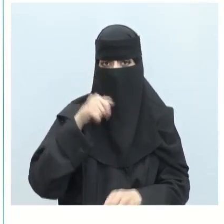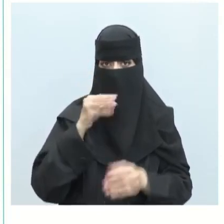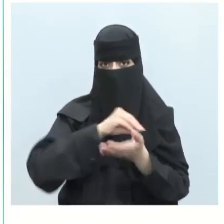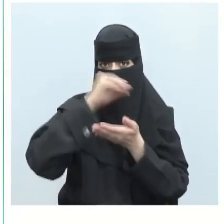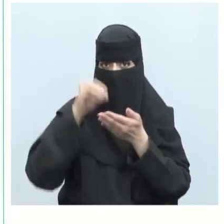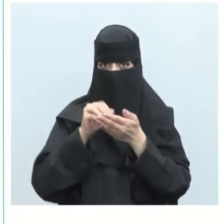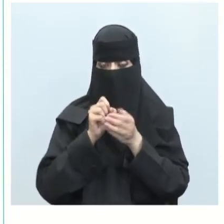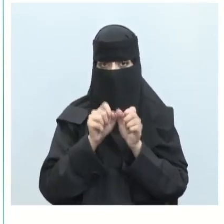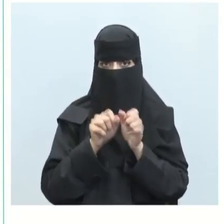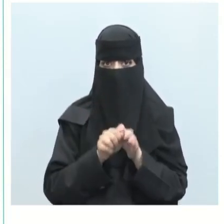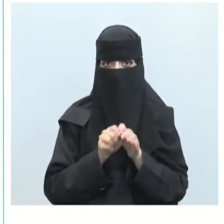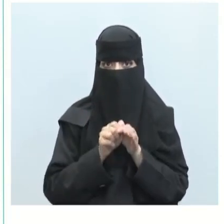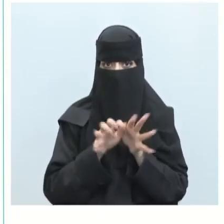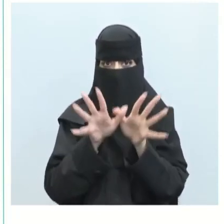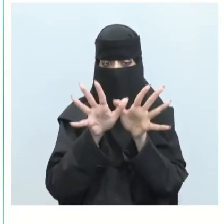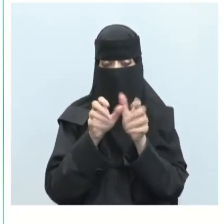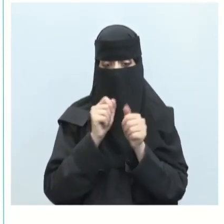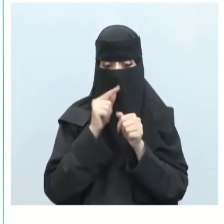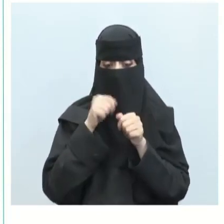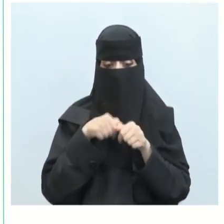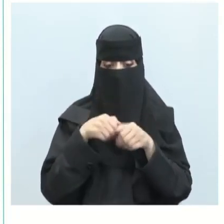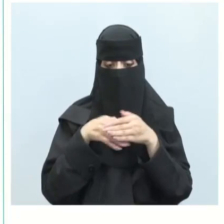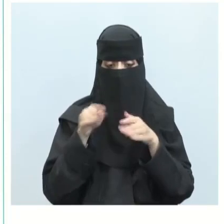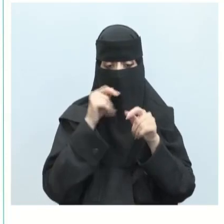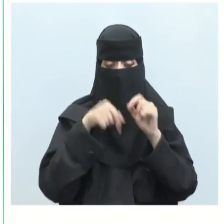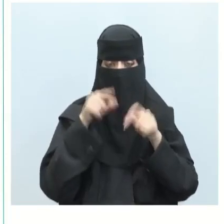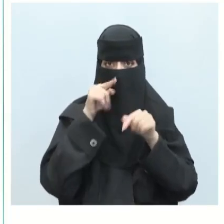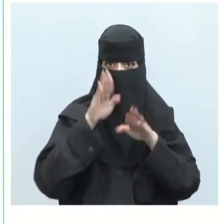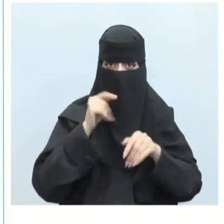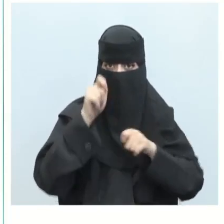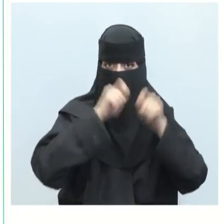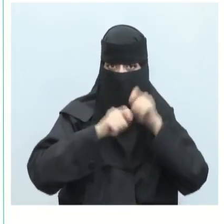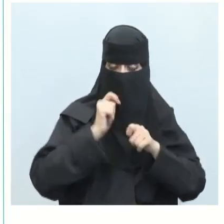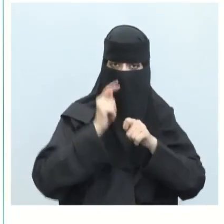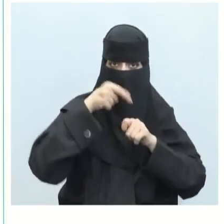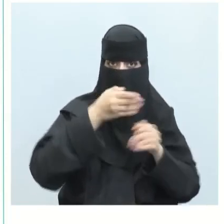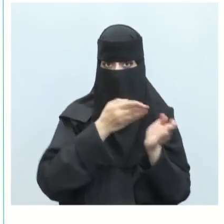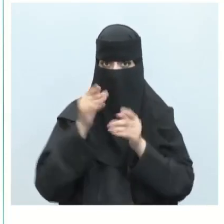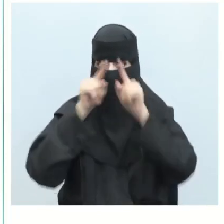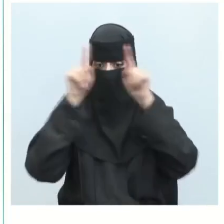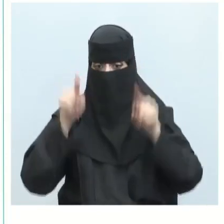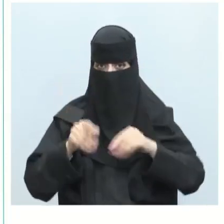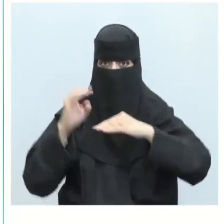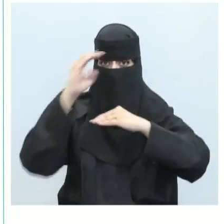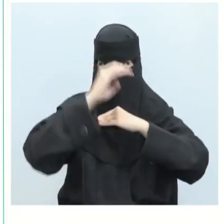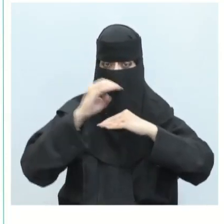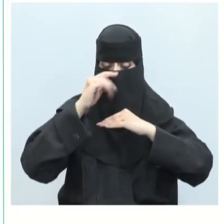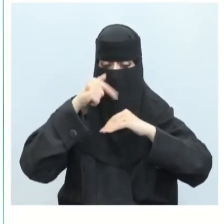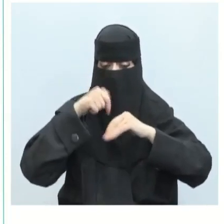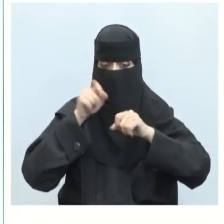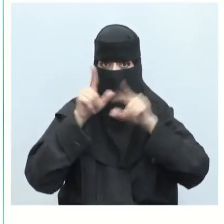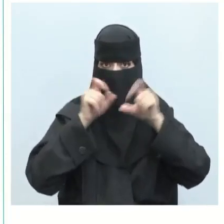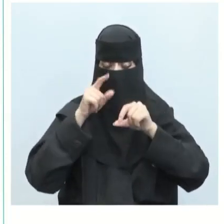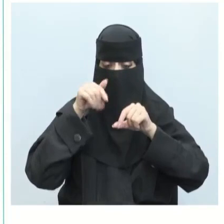اي ان ما ما تم فهمه من هذه من قراءه هذه الحزمه ان المستخدم يزور صفحه ويب بعنوان بروتوكول